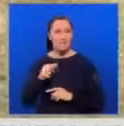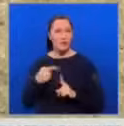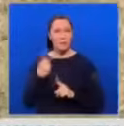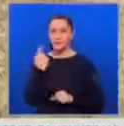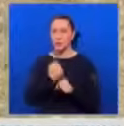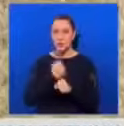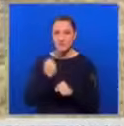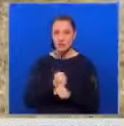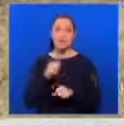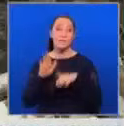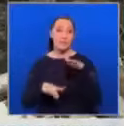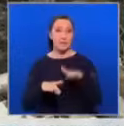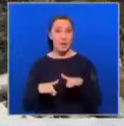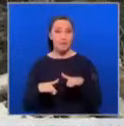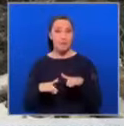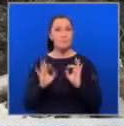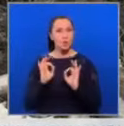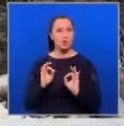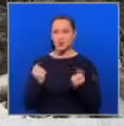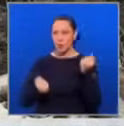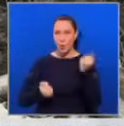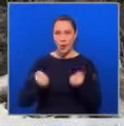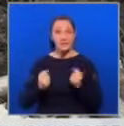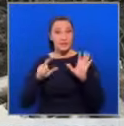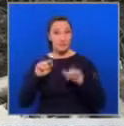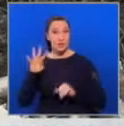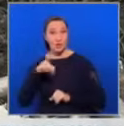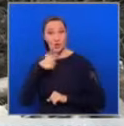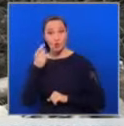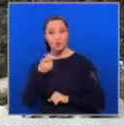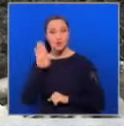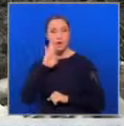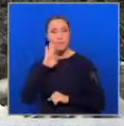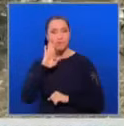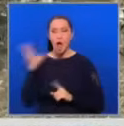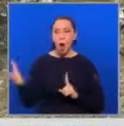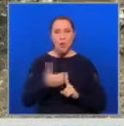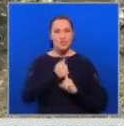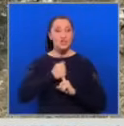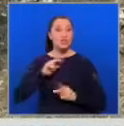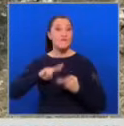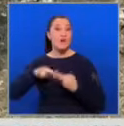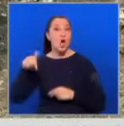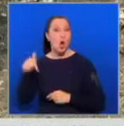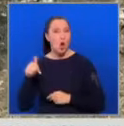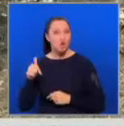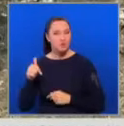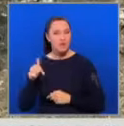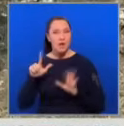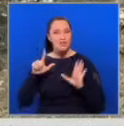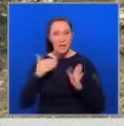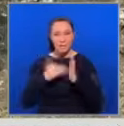извършителите на престъп нията именно с автомобила на 74-годишния мъж е отвлечена и ваня горчев в